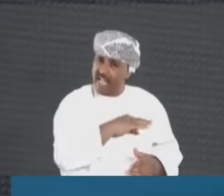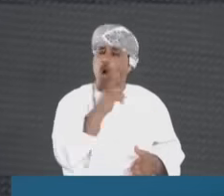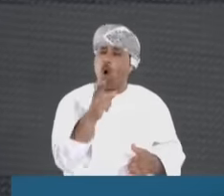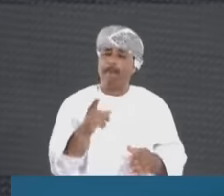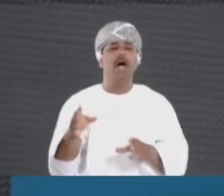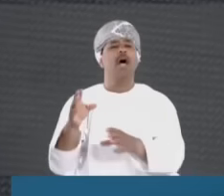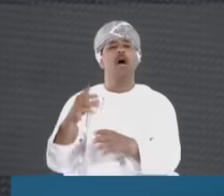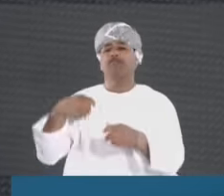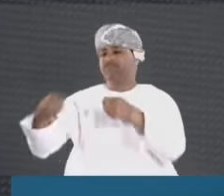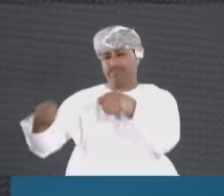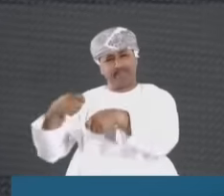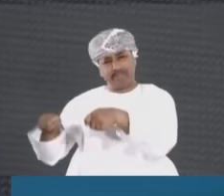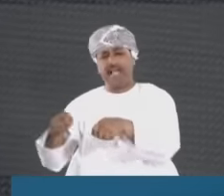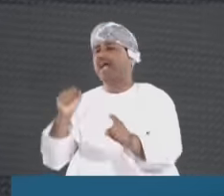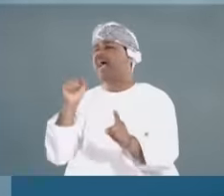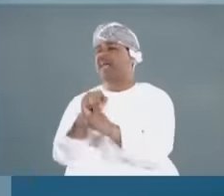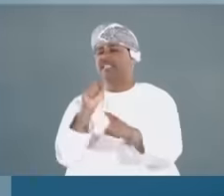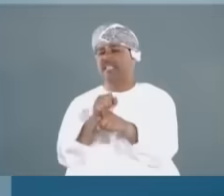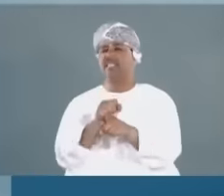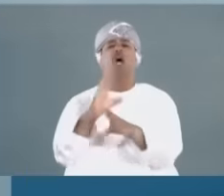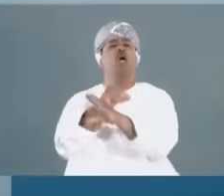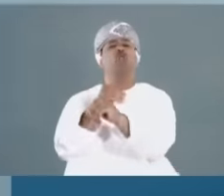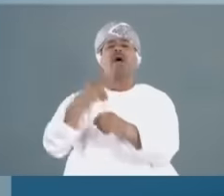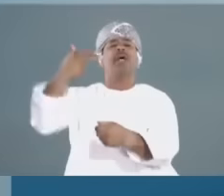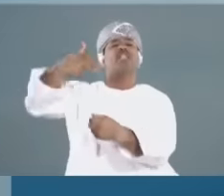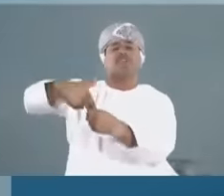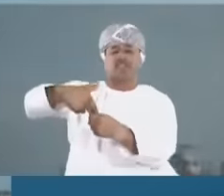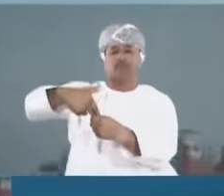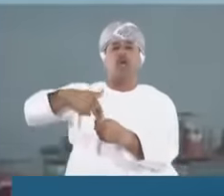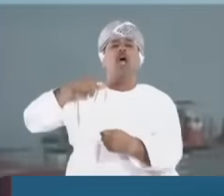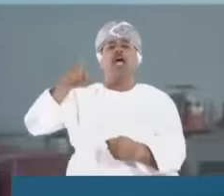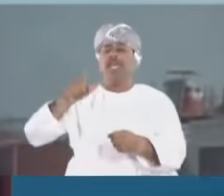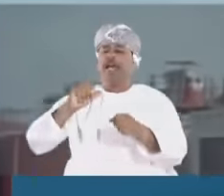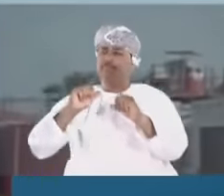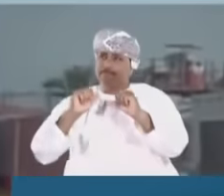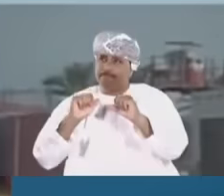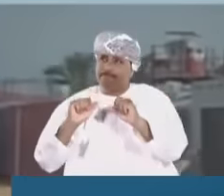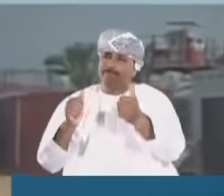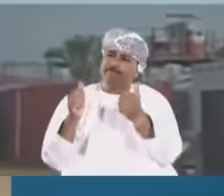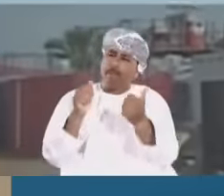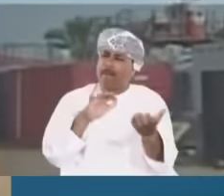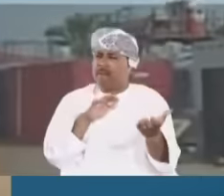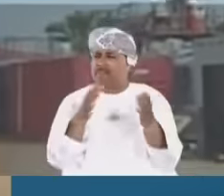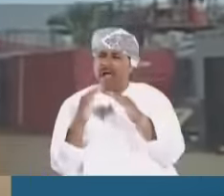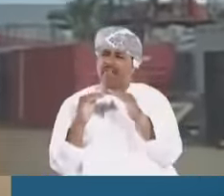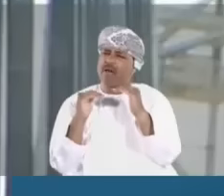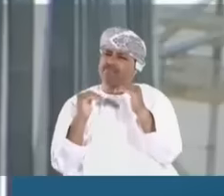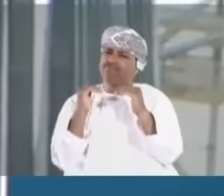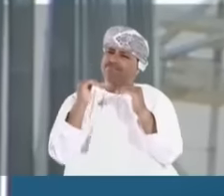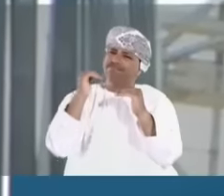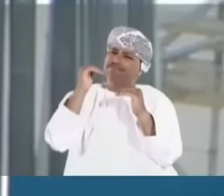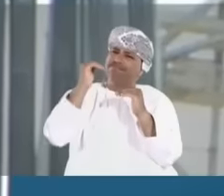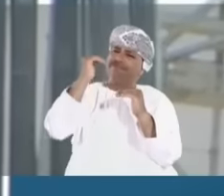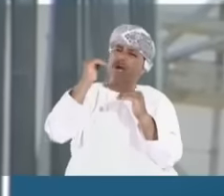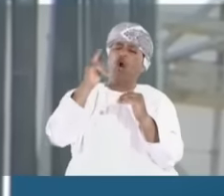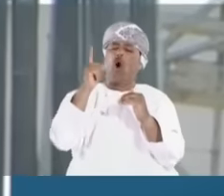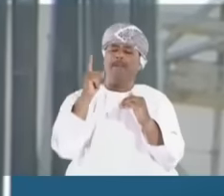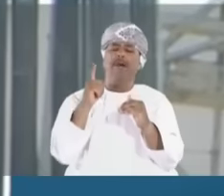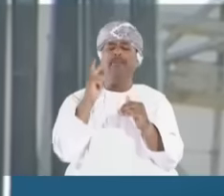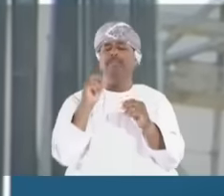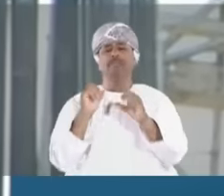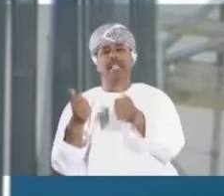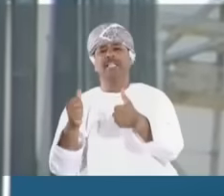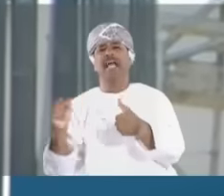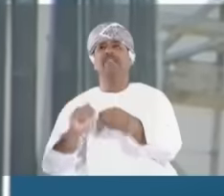أسواق السلع، خاصة أسواق النفط التي بدأت تستعيد بعضا من الخسائر التي شهدتها